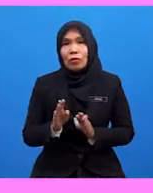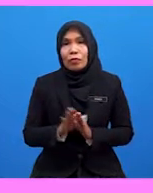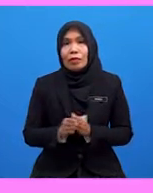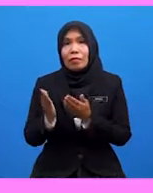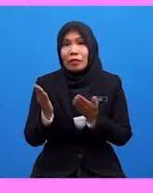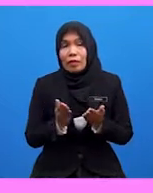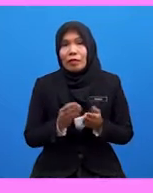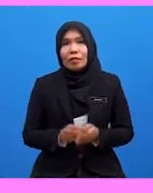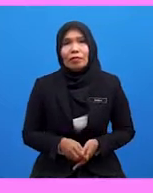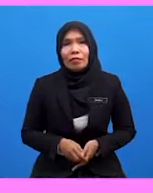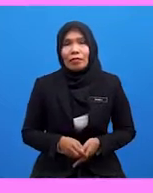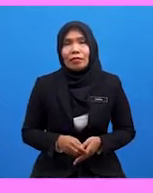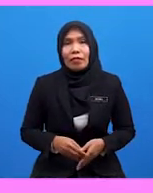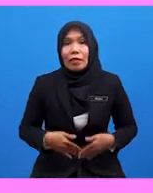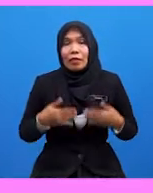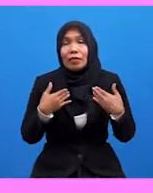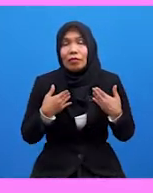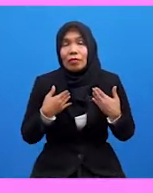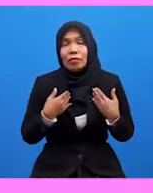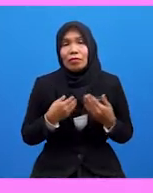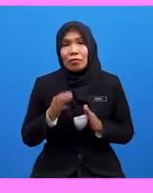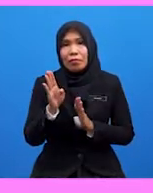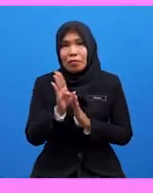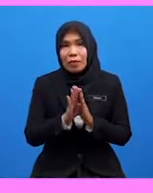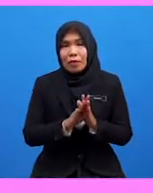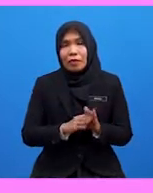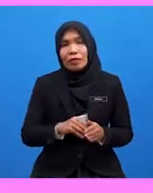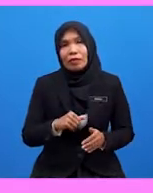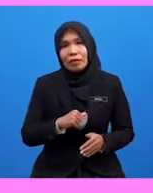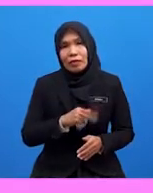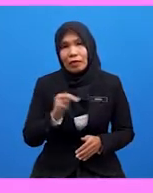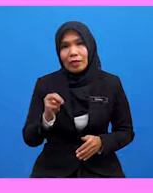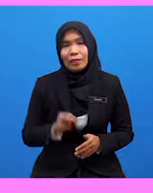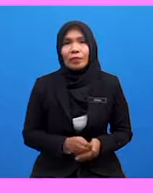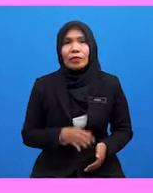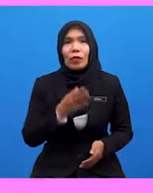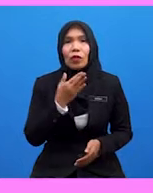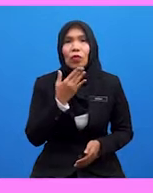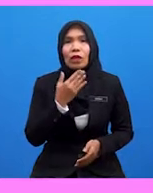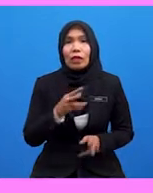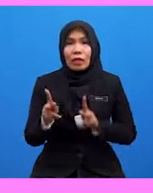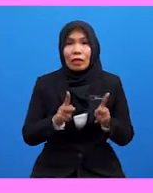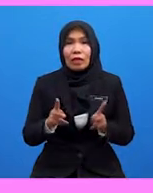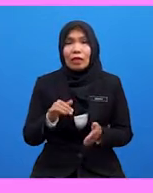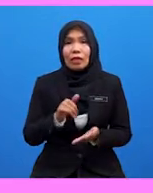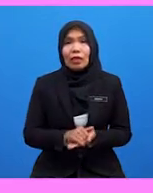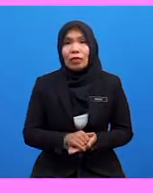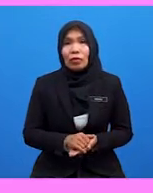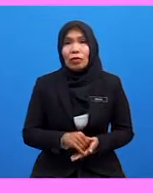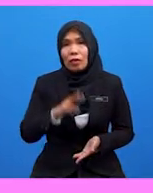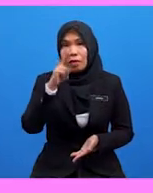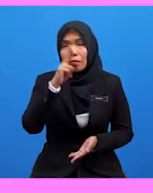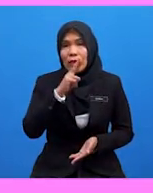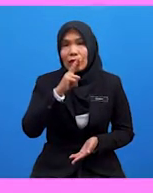hidup bersendirian. Contoh ayat, warna kereta itu merah menyala. Yang